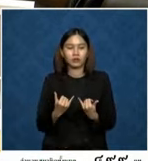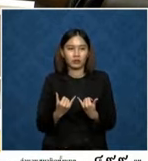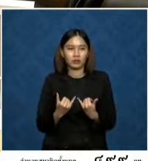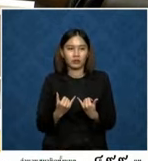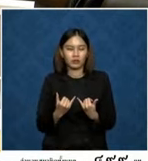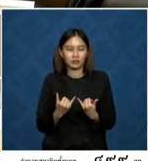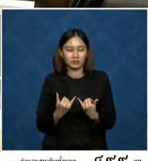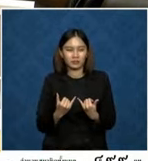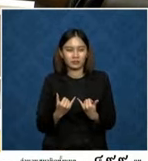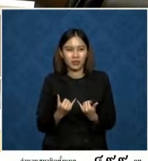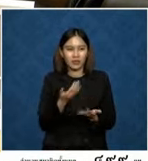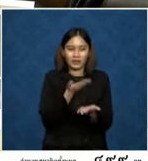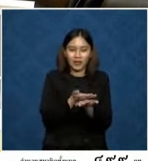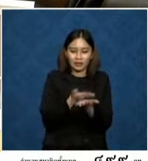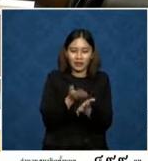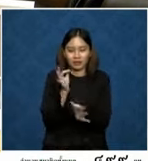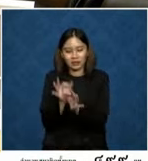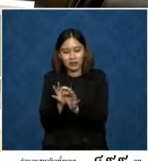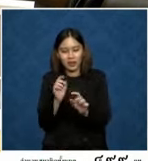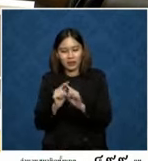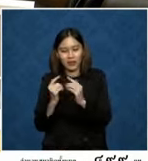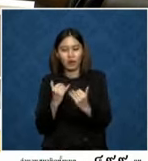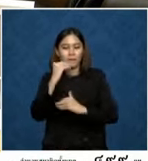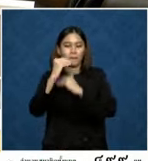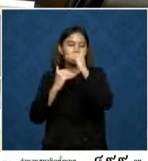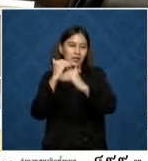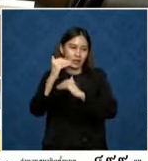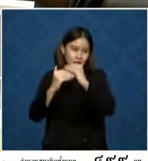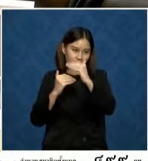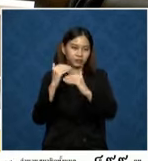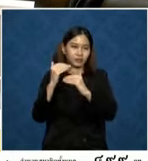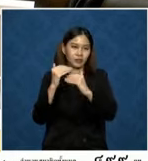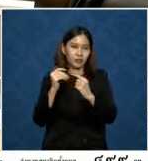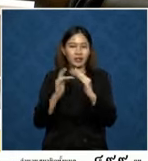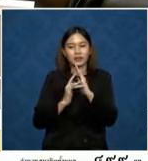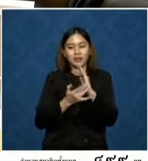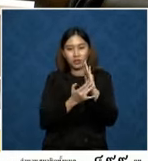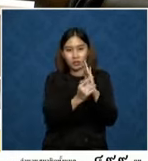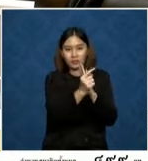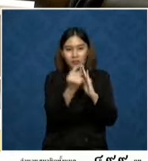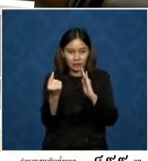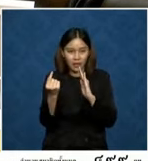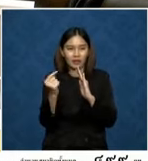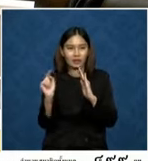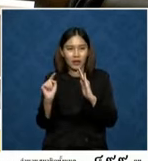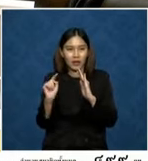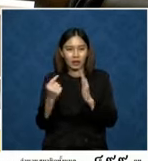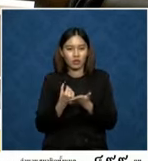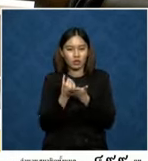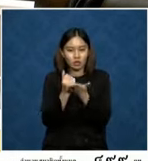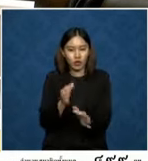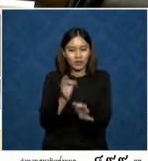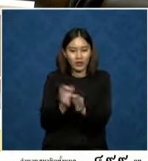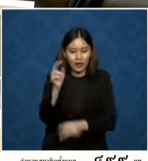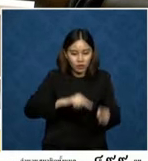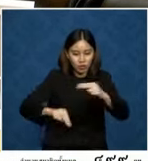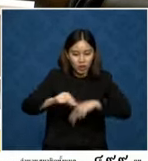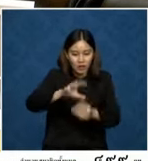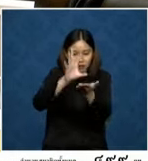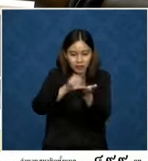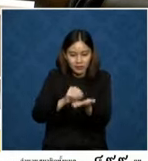นะการเงินการธนาคารเนี่ยก็มีความเจริญก้าวหน้านะครับแล้วก็ตัวเทคโนโลยีเองก็สามารถที่จะทำให้ธนาคารเนี่ยตรวจสอบ